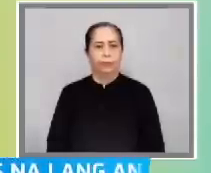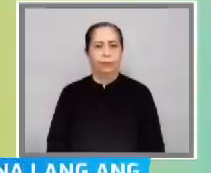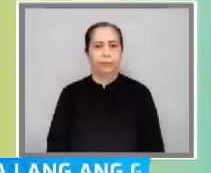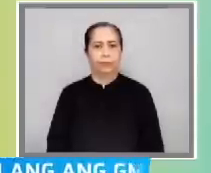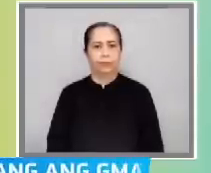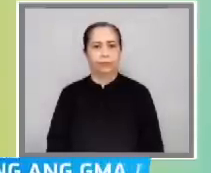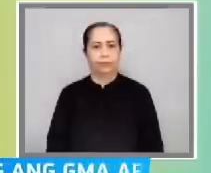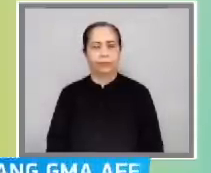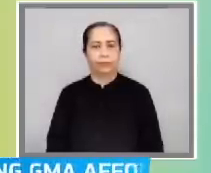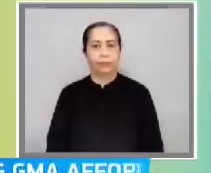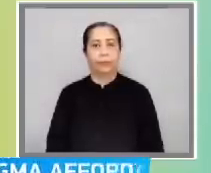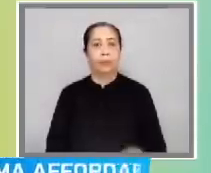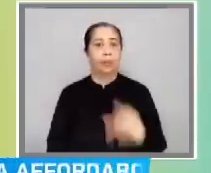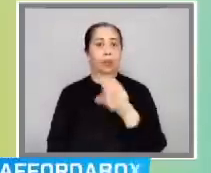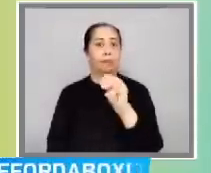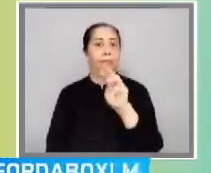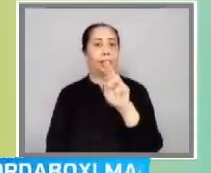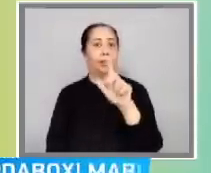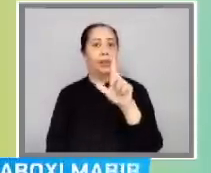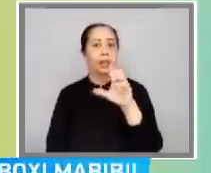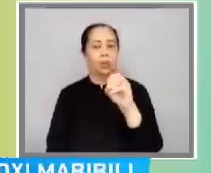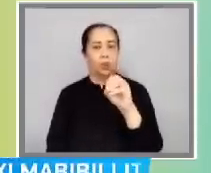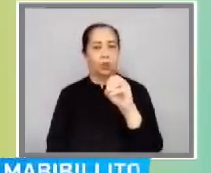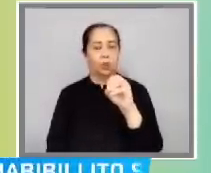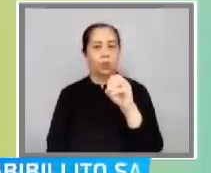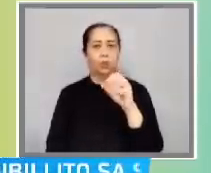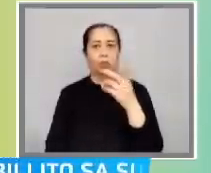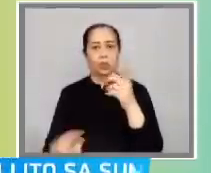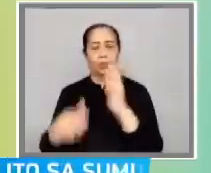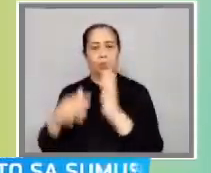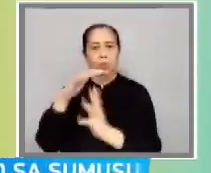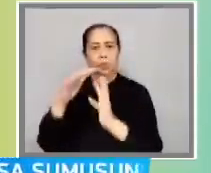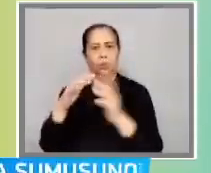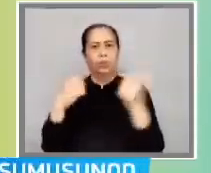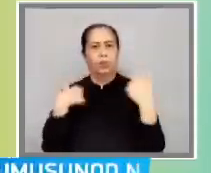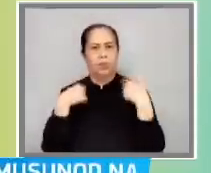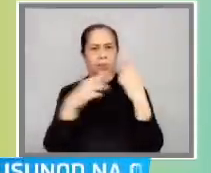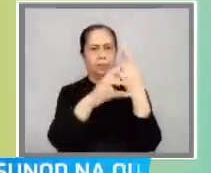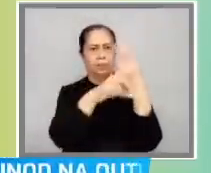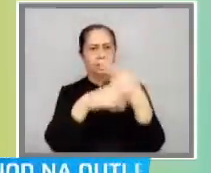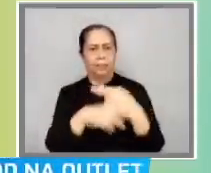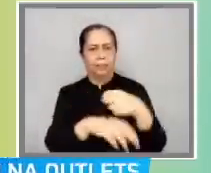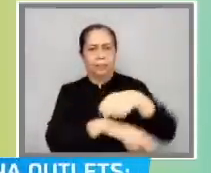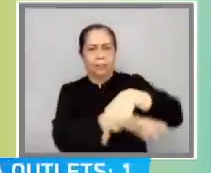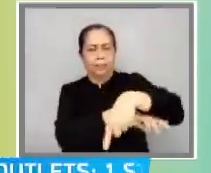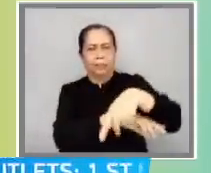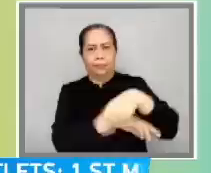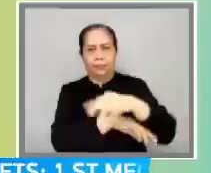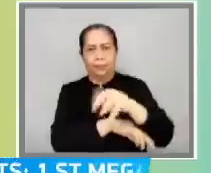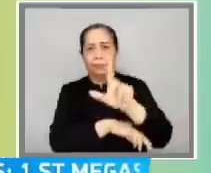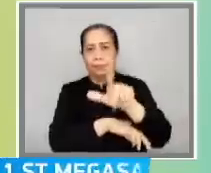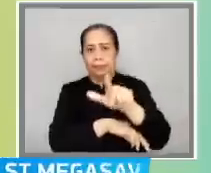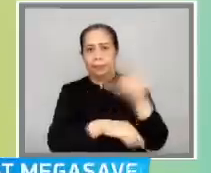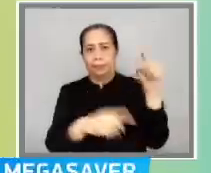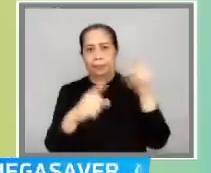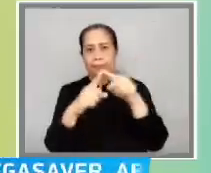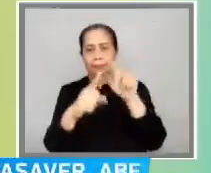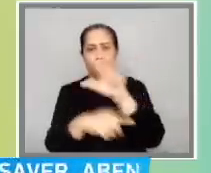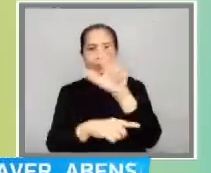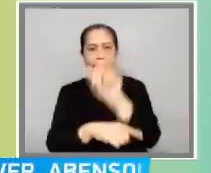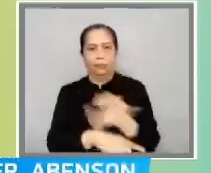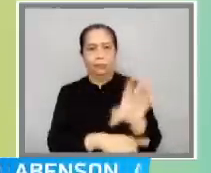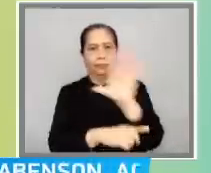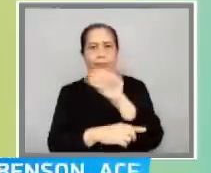Sa Meralco customers po dyan, may power maintenance po sa ilang lugar simula alas 11 ng gabi mamaya hanggang alas 3 ng umaga